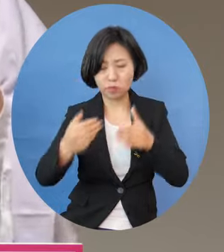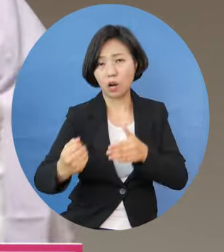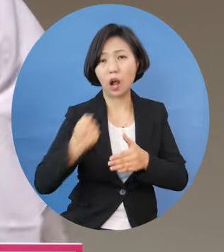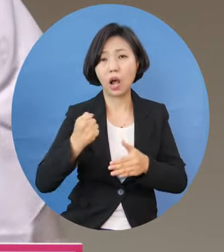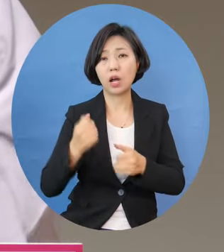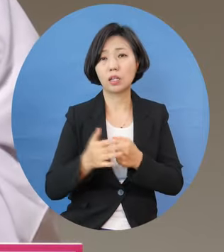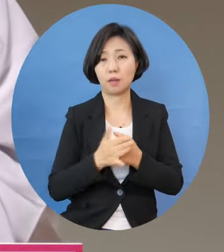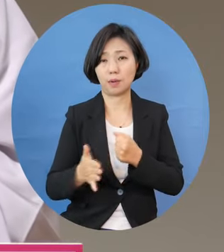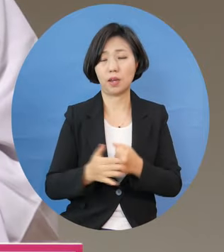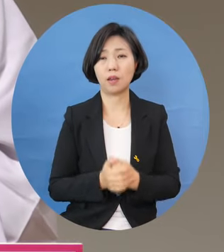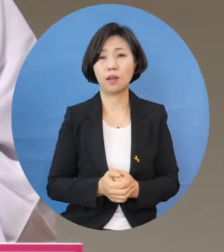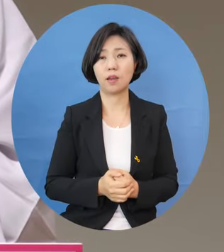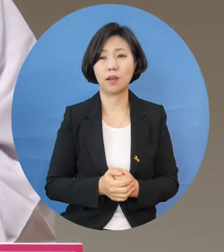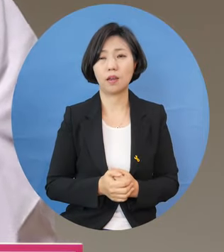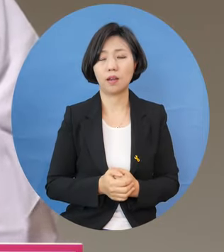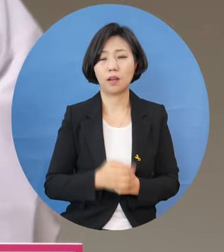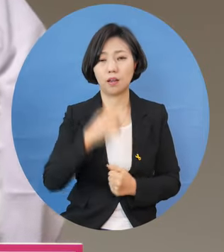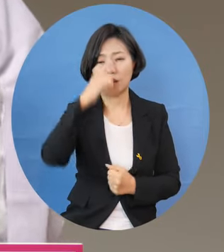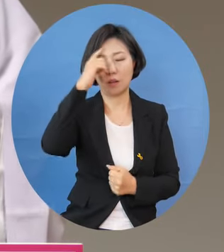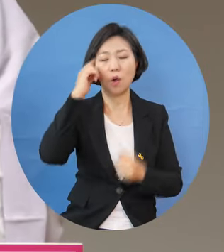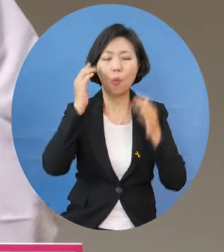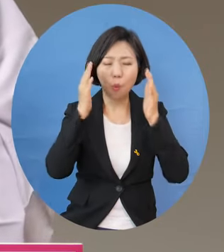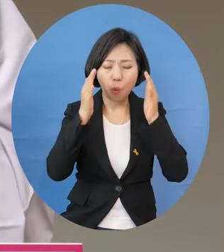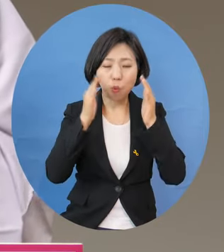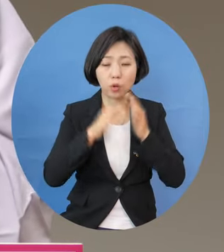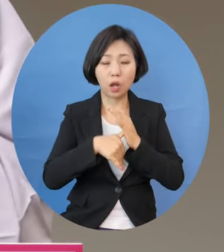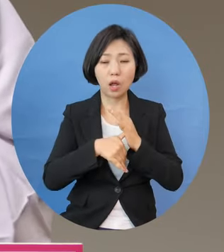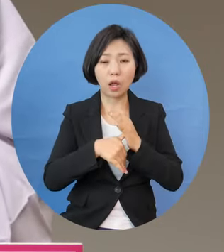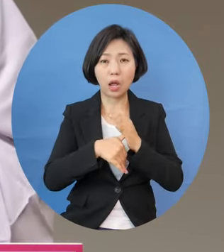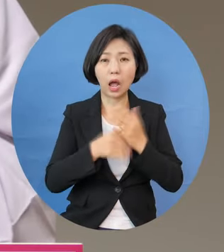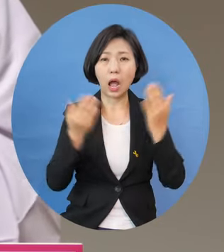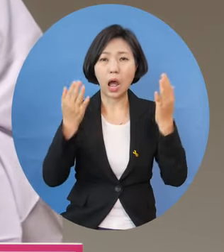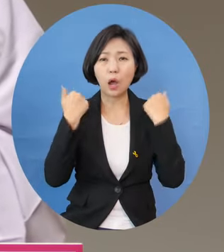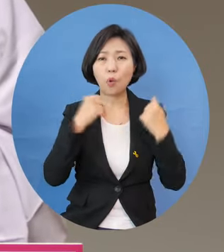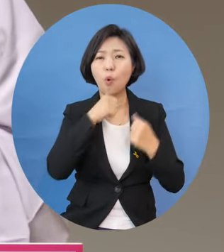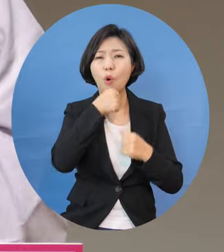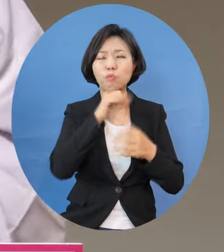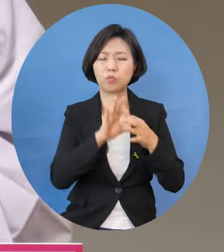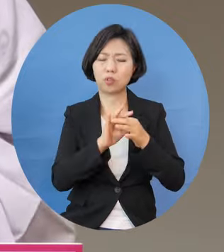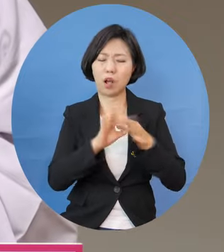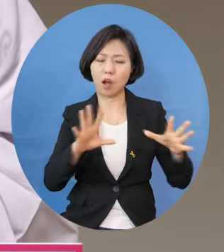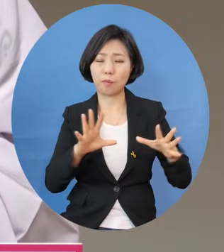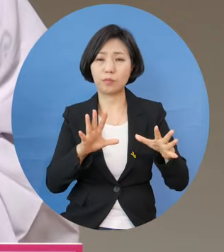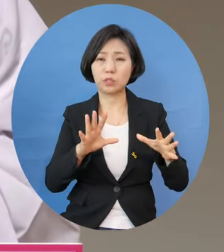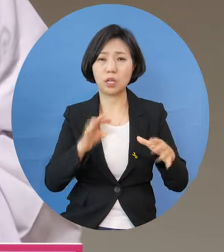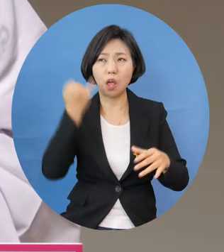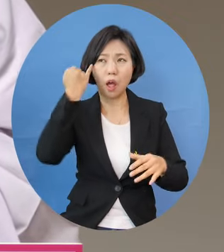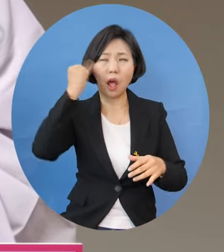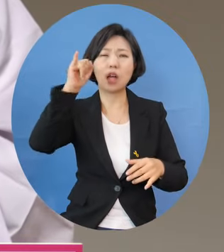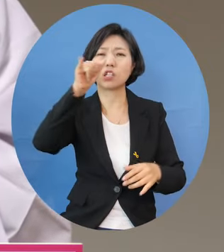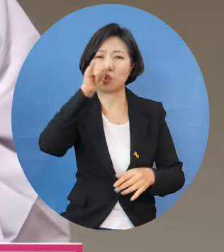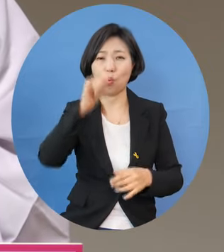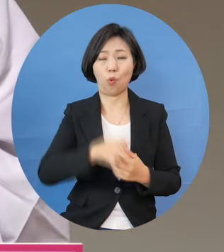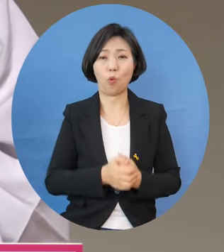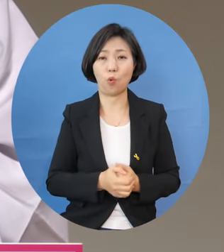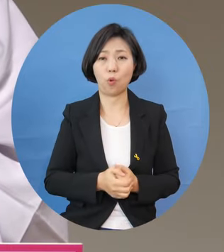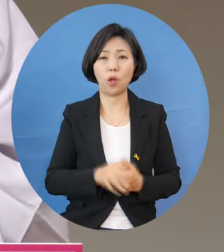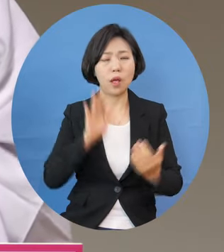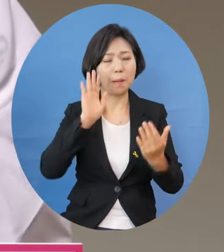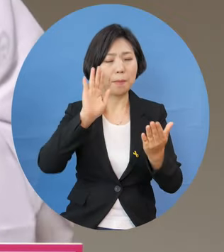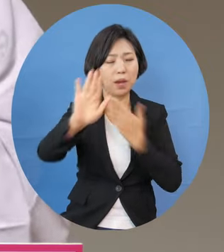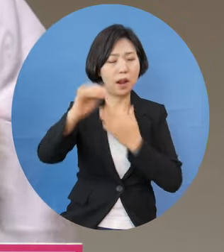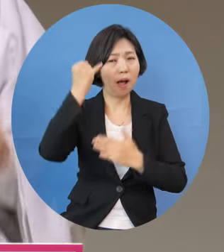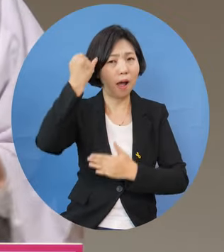근데 공부를 그렇게 할 때 학교 등수하고 관계없이 창의력이 생겨요. 미래에는 창의력이